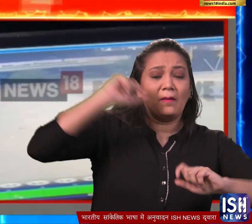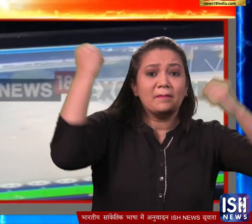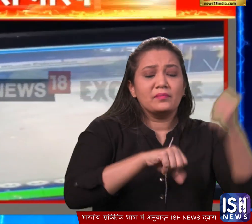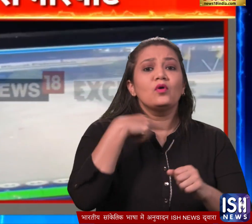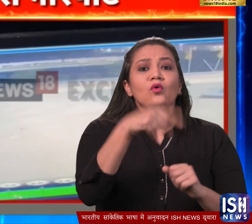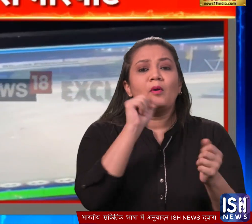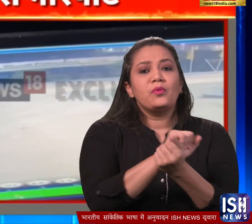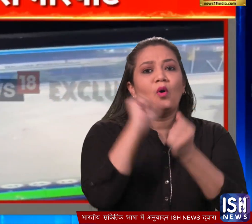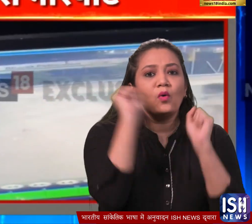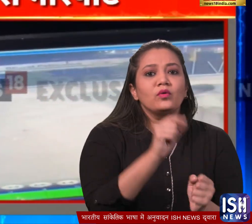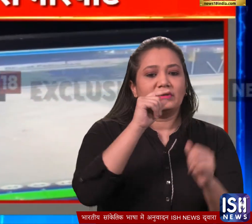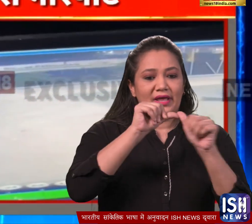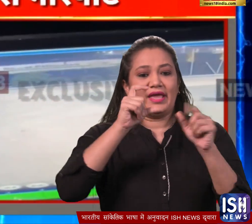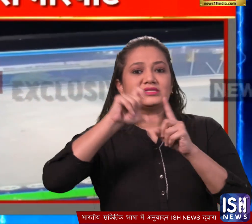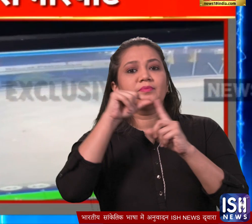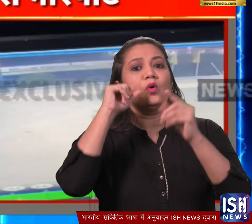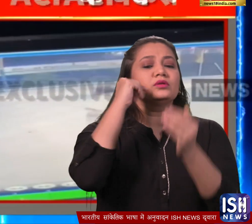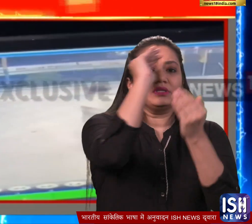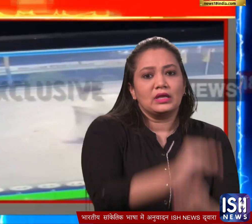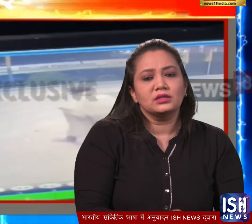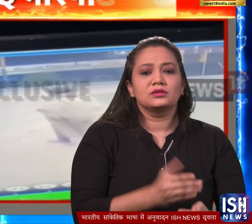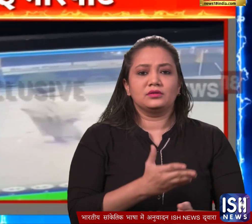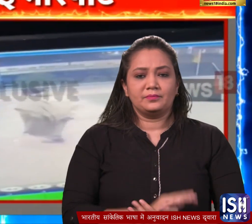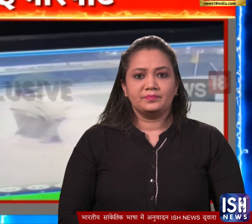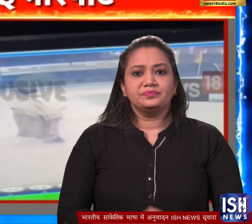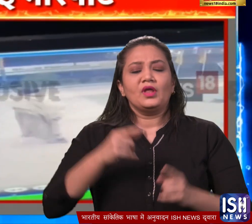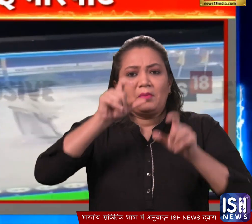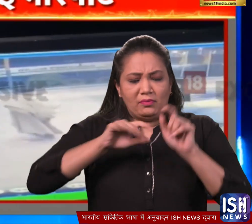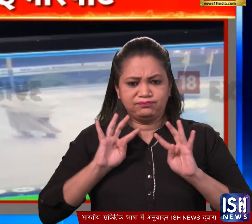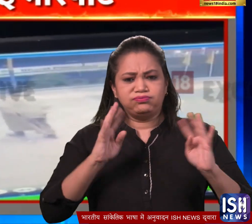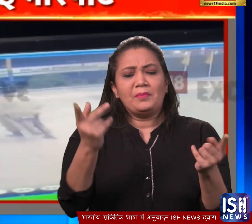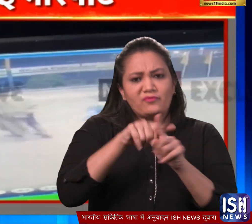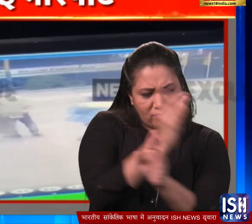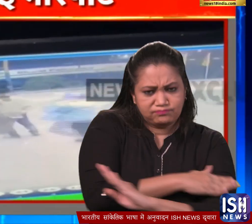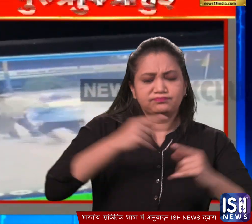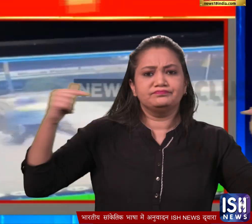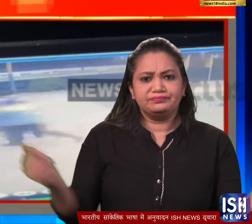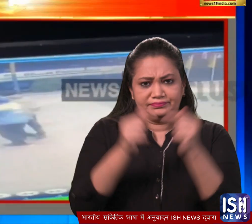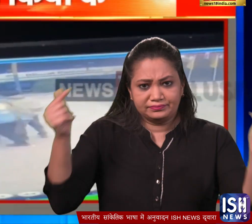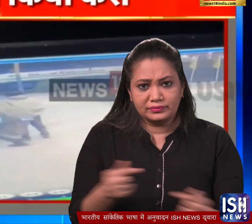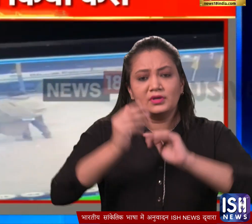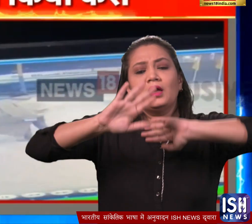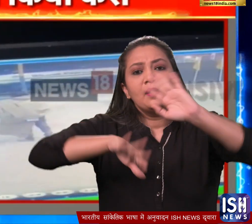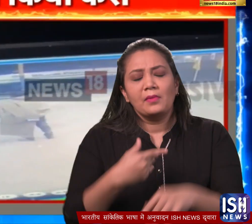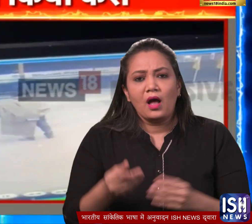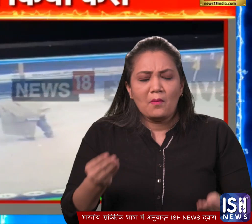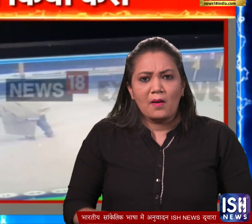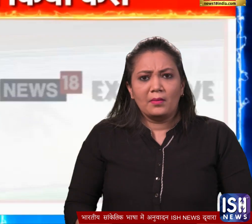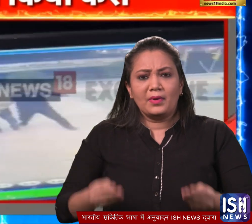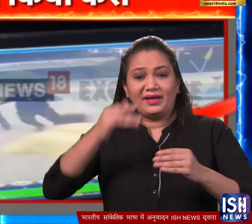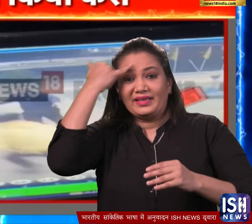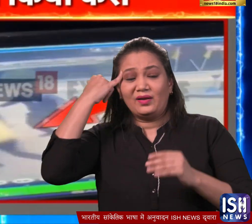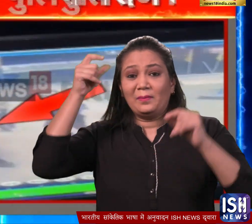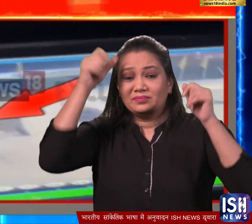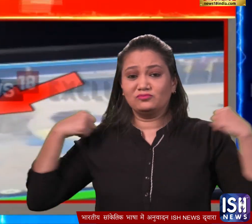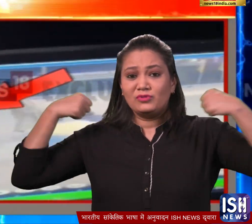मारपीट की गई वो दिल्ली पुलिस के एसीपी का बेटा है, जिसे कुछ लोगों ने घेर लिया। इन लोगों की पहले उससे बहस हुई और देखते ही देखते बात इतनी बढ़ गई